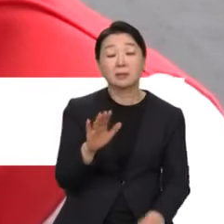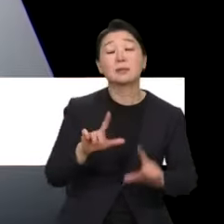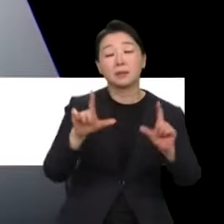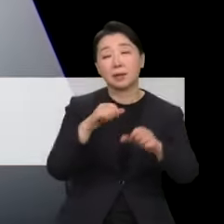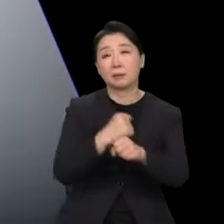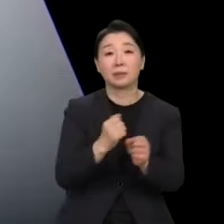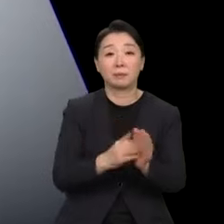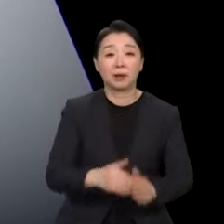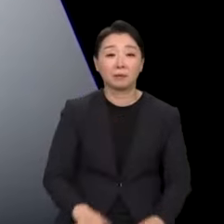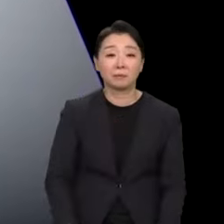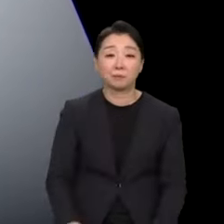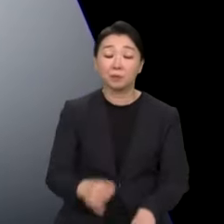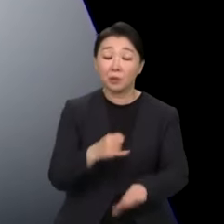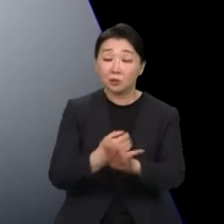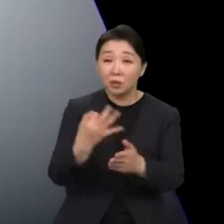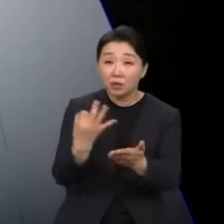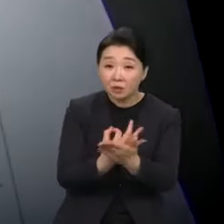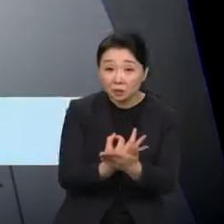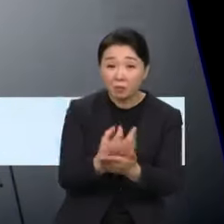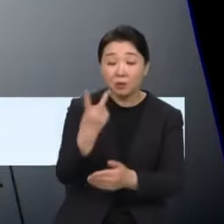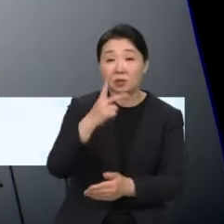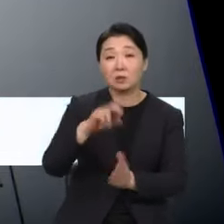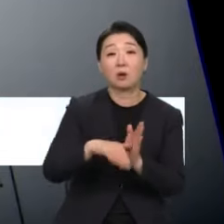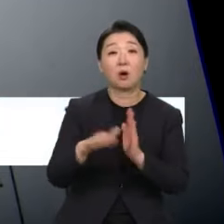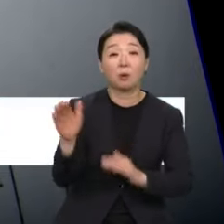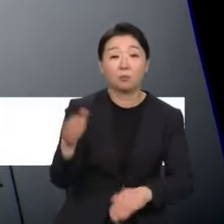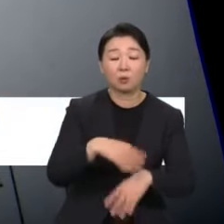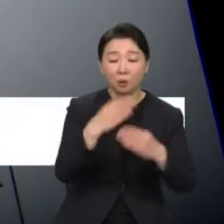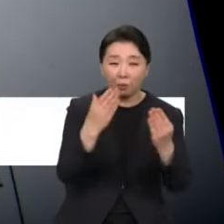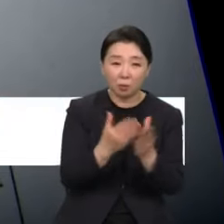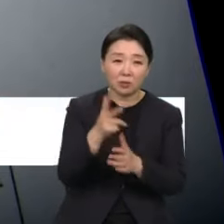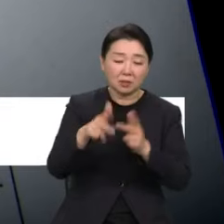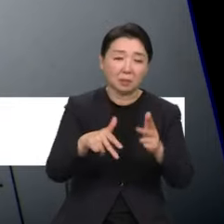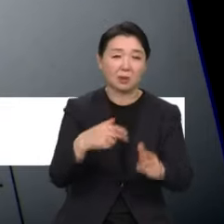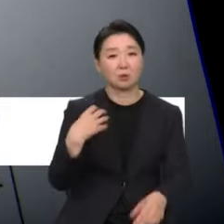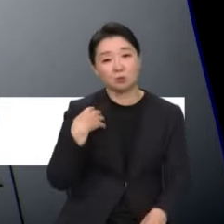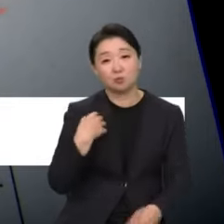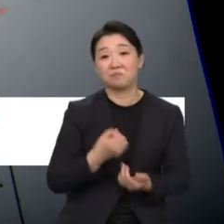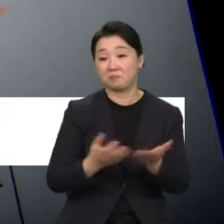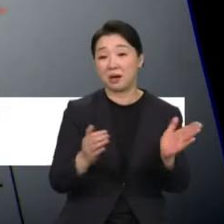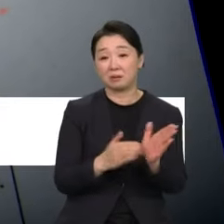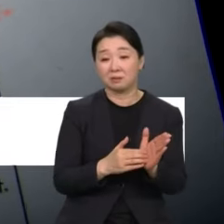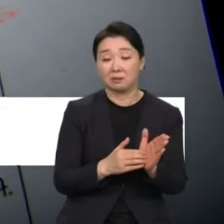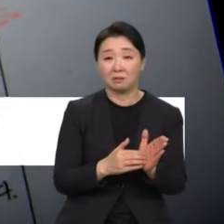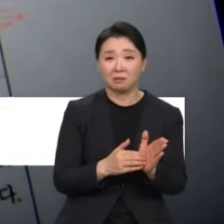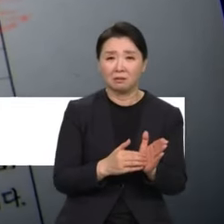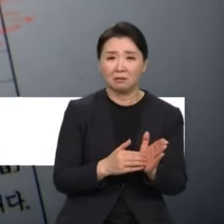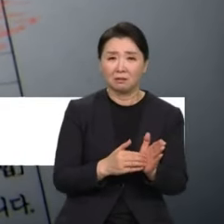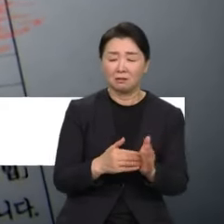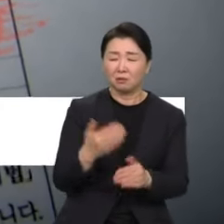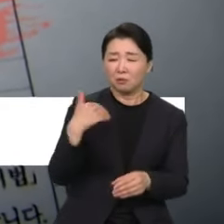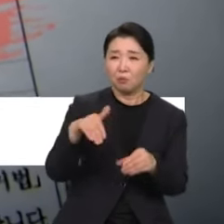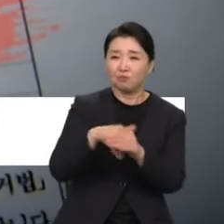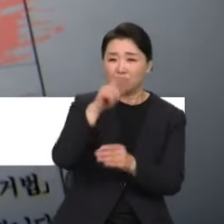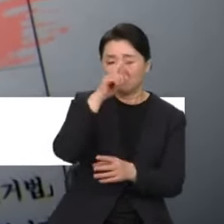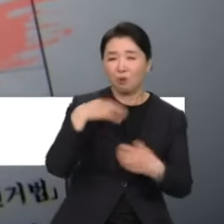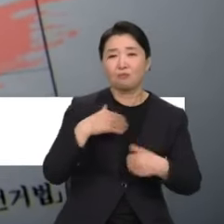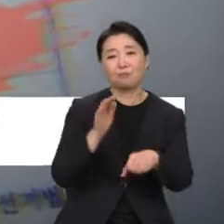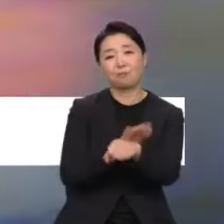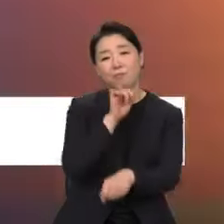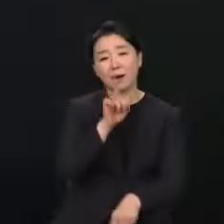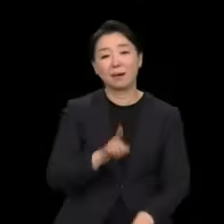나왔습니다. 최저임금법은 2000년부터 모든 사업장에 의무 적용되고 있는데 엉뚱하게 지난 정부 책임론을 주장한